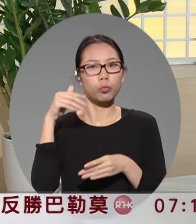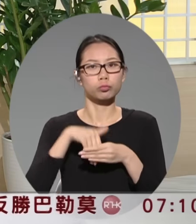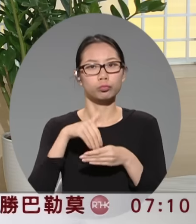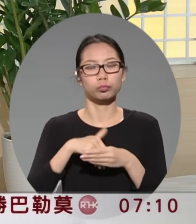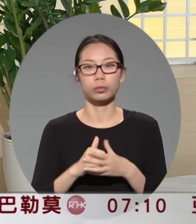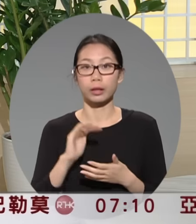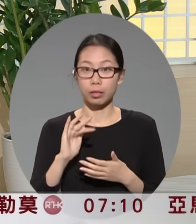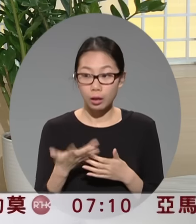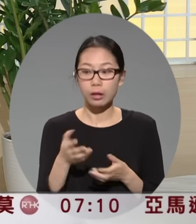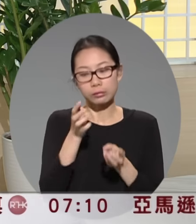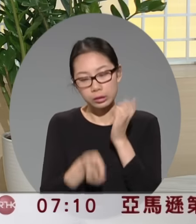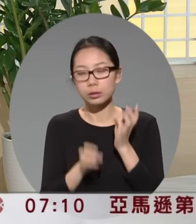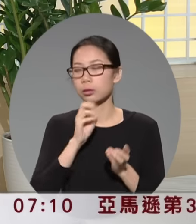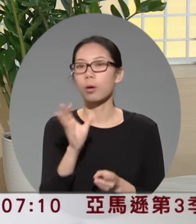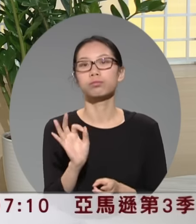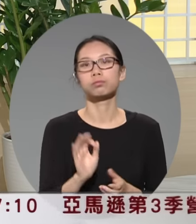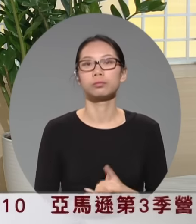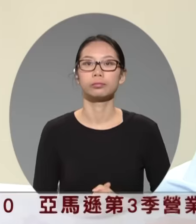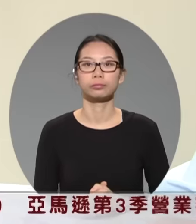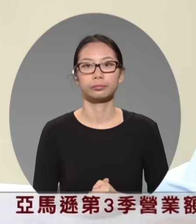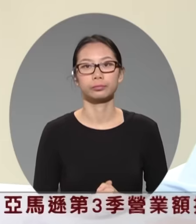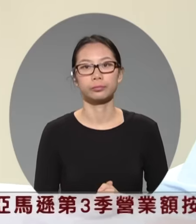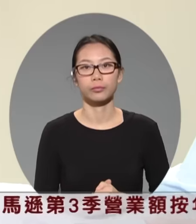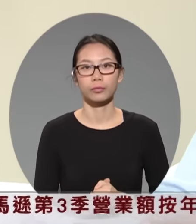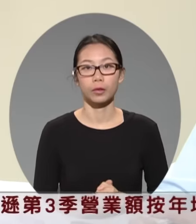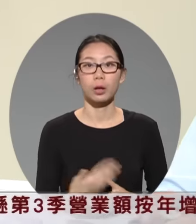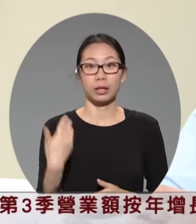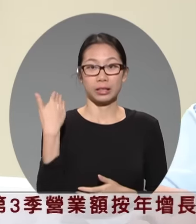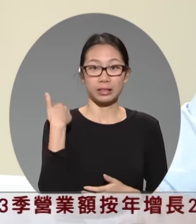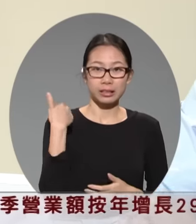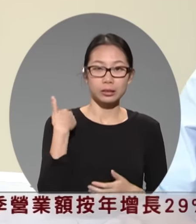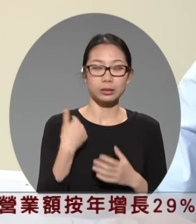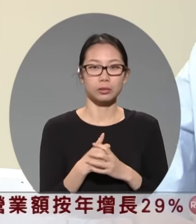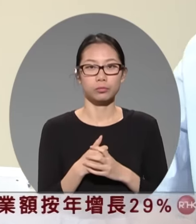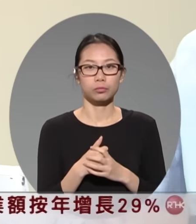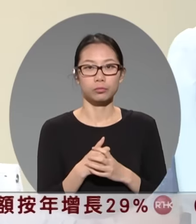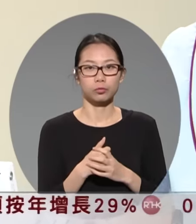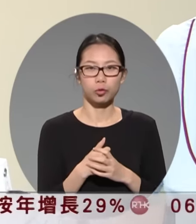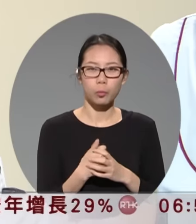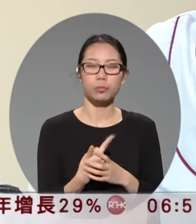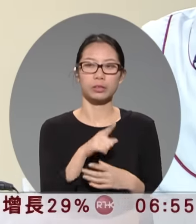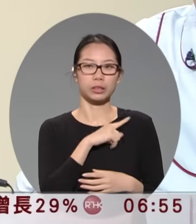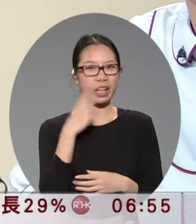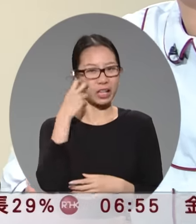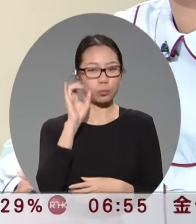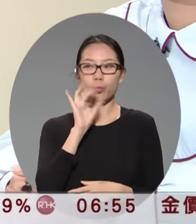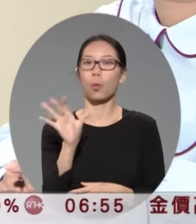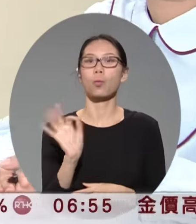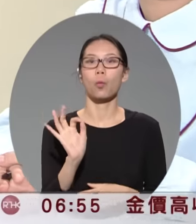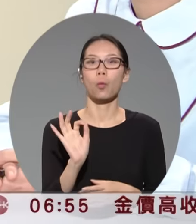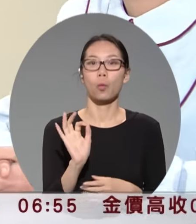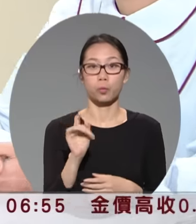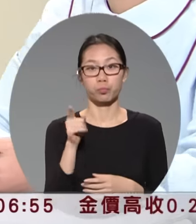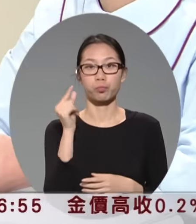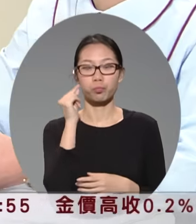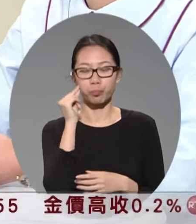過田北俊咧就冇再講其他細節啦。 嗱，而前幾日啦嚇，仍然咧唔肯表態咧嘅葉劉淑儀咧，終於表明咧係